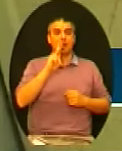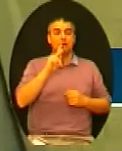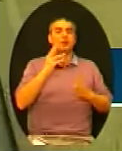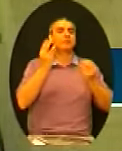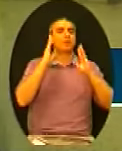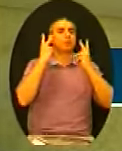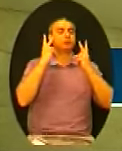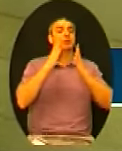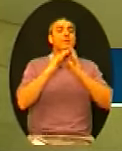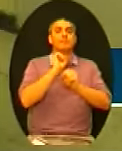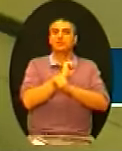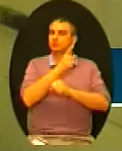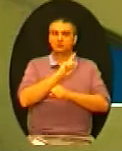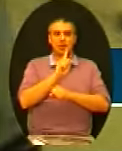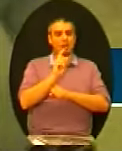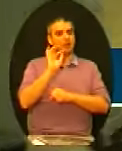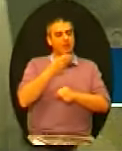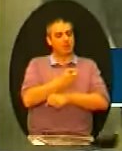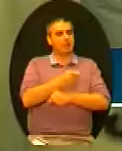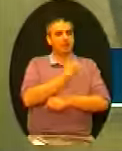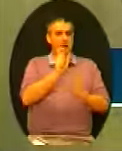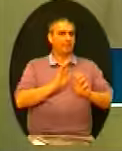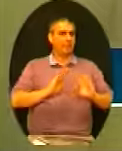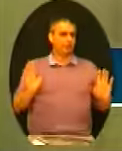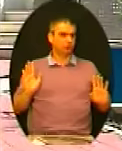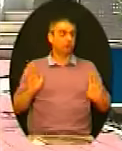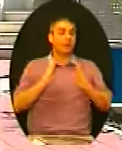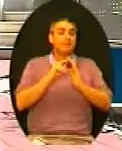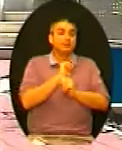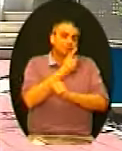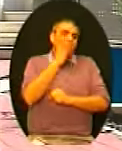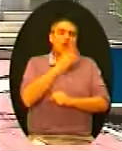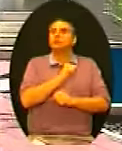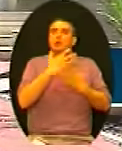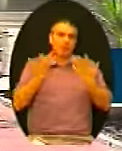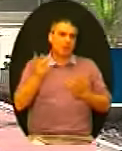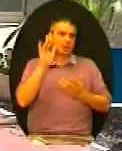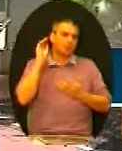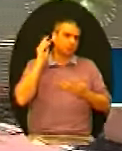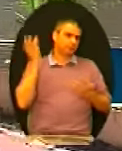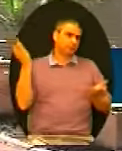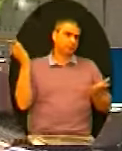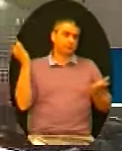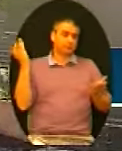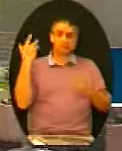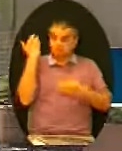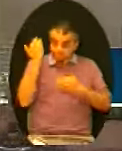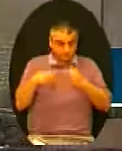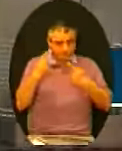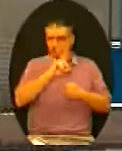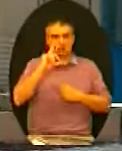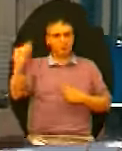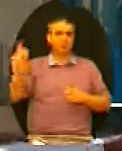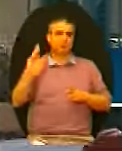דבר חשוב מאוד, בית הסוהר זה לא באים להתעלל פה באנשים. בית הסוהר, העונש הגדול זה שמים אותך שבסוף היום אתה לא